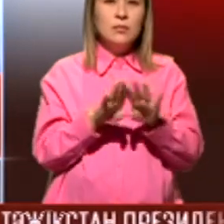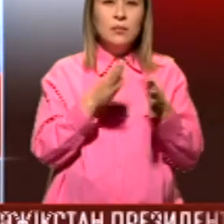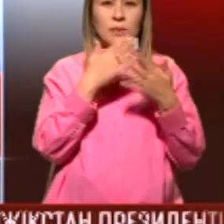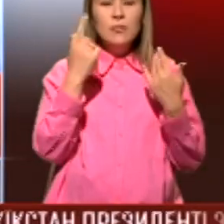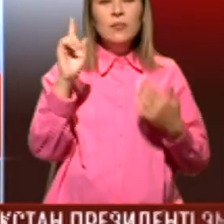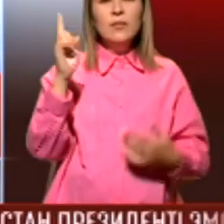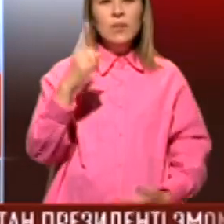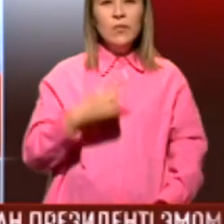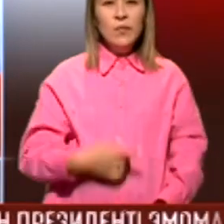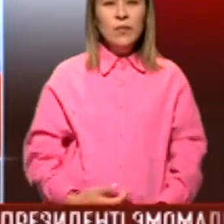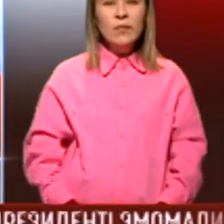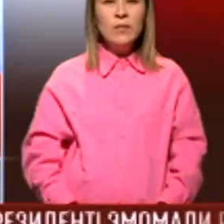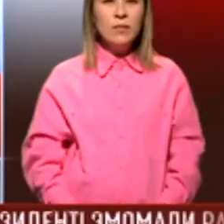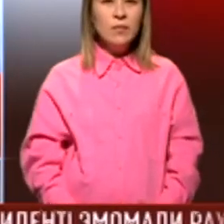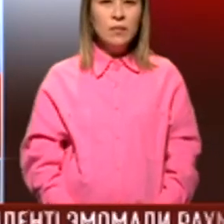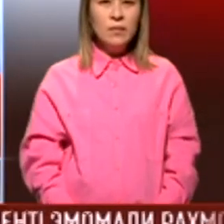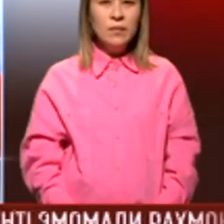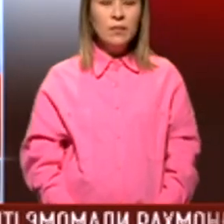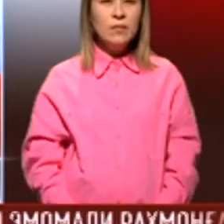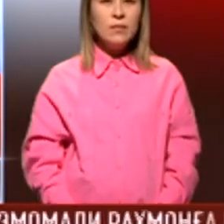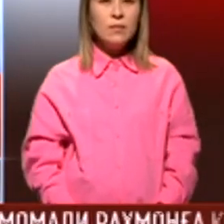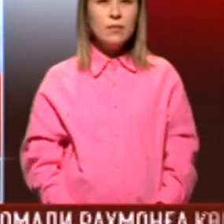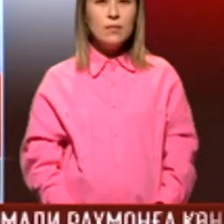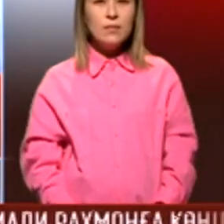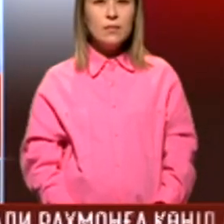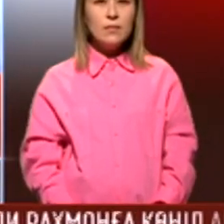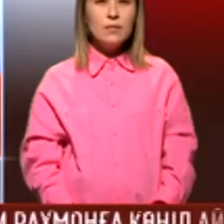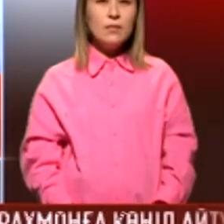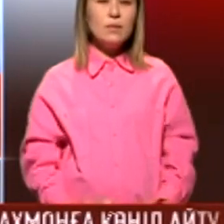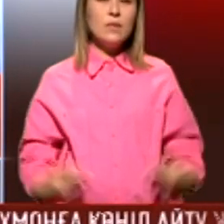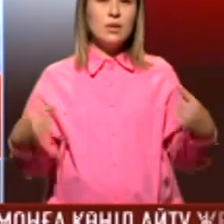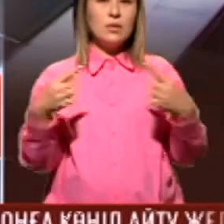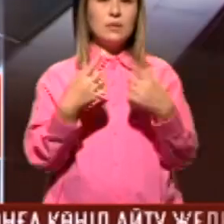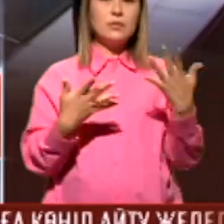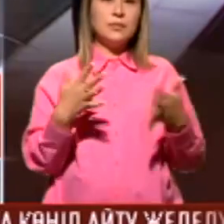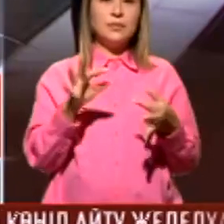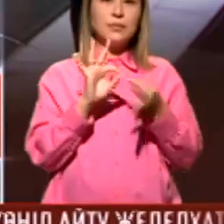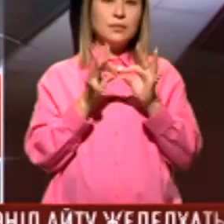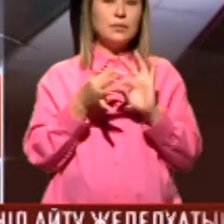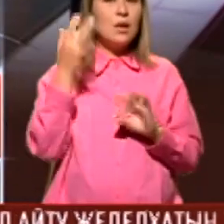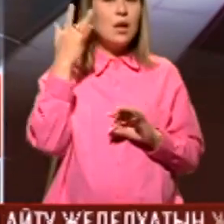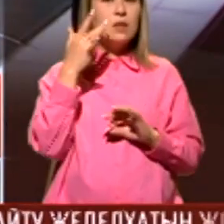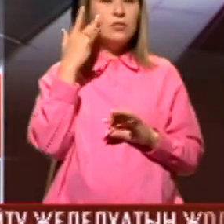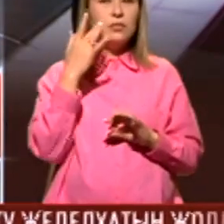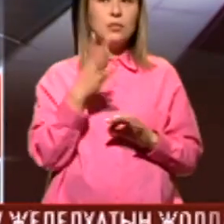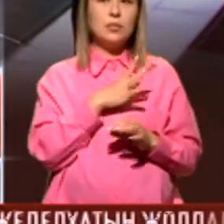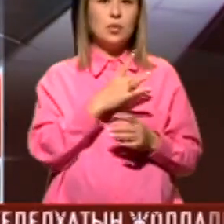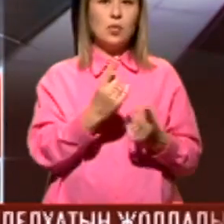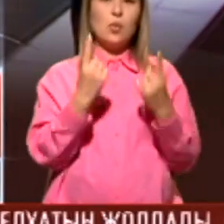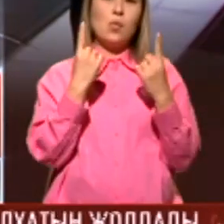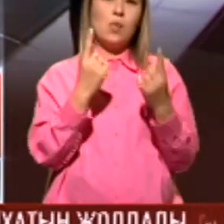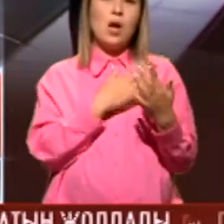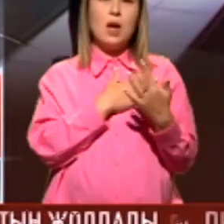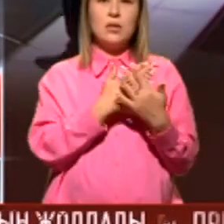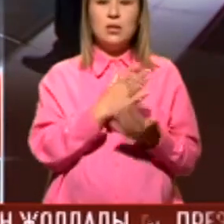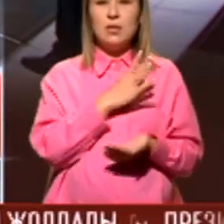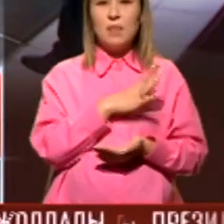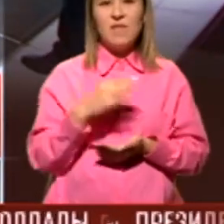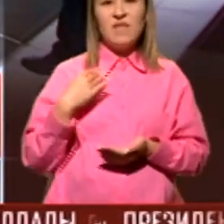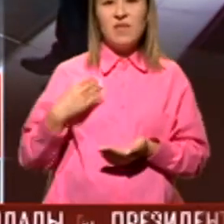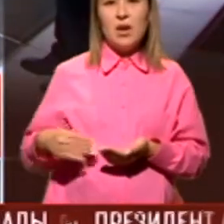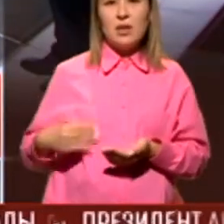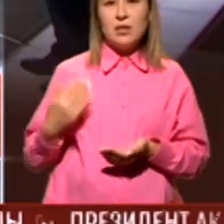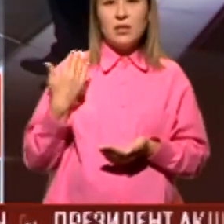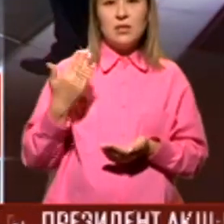айтып өтіңізші? Неге? Неге? Ешқандай нәтиже жоқ. Енді негізінен енді шын айту керек, ол жерде АКШ-тың үлкен акциясы болған жоқ. Францияның енді